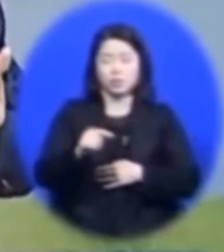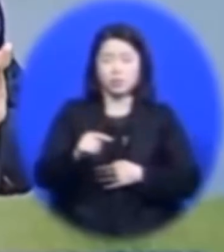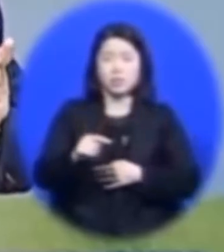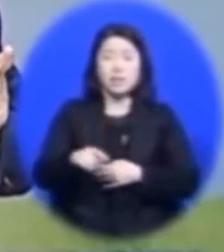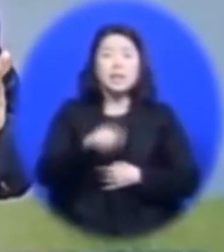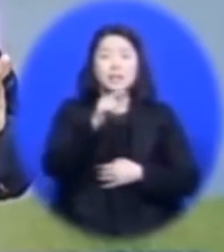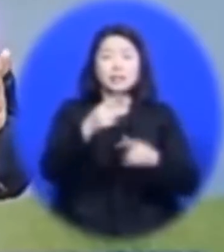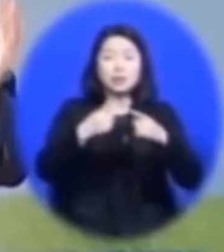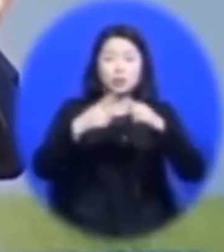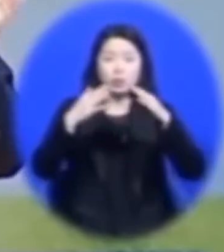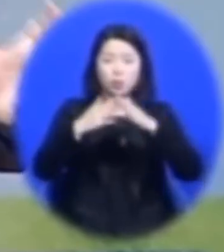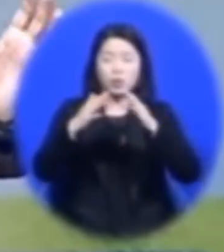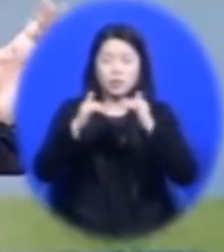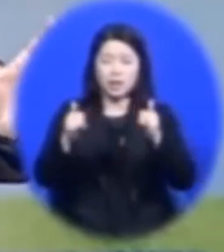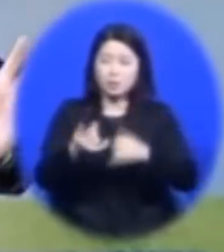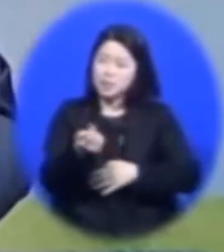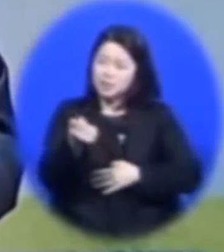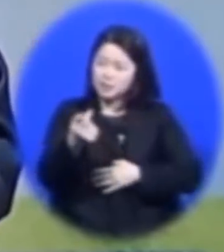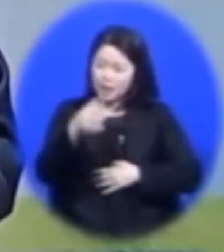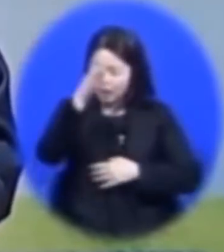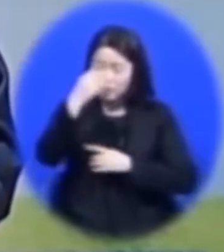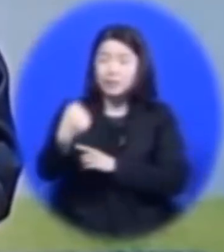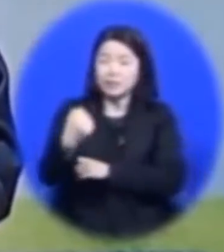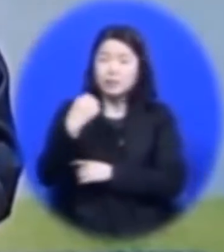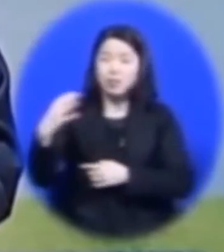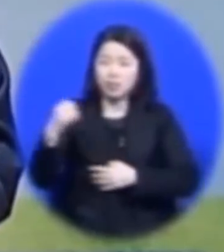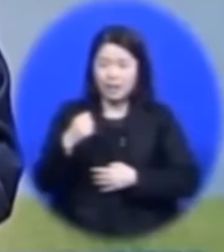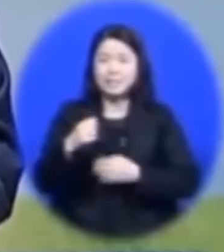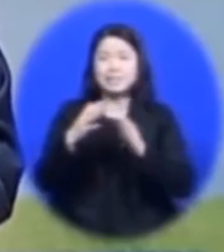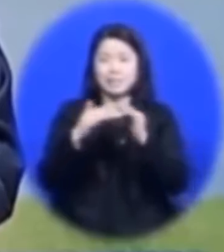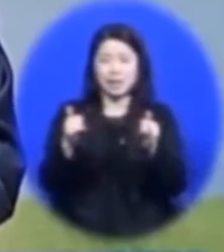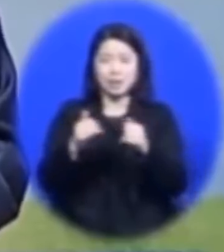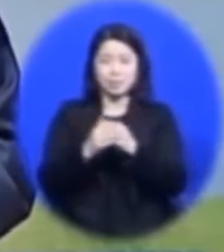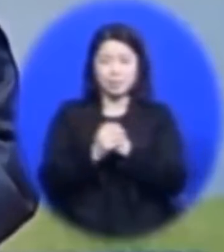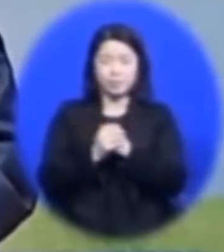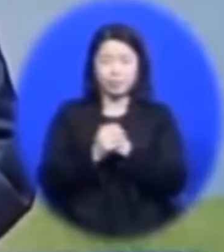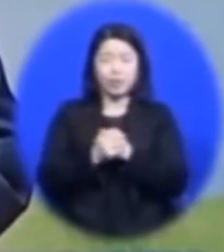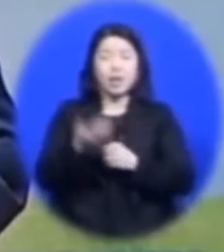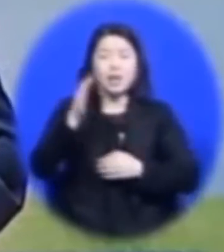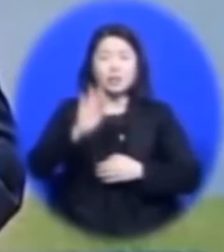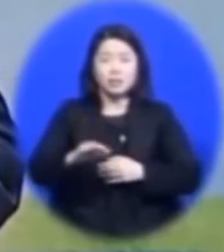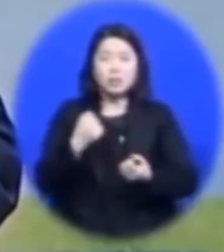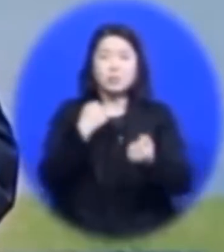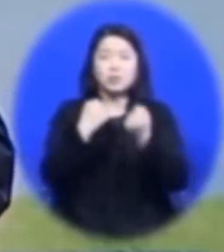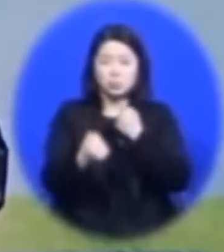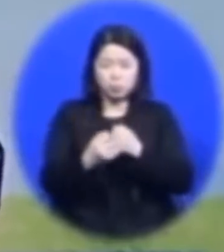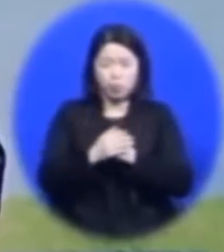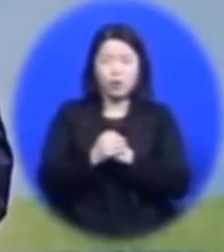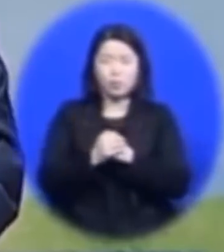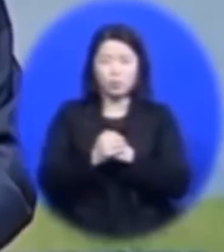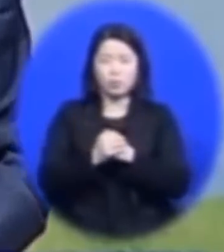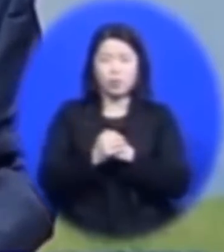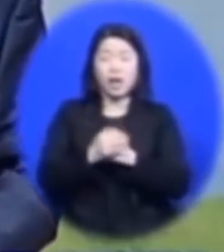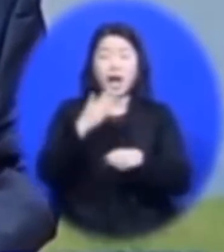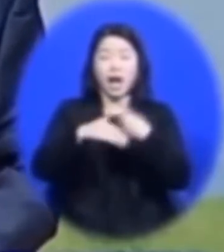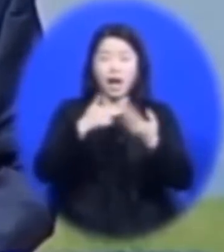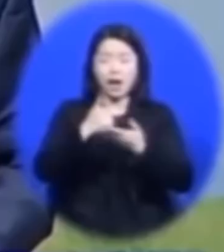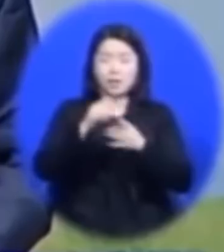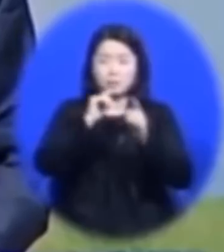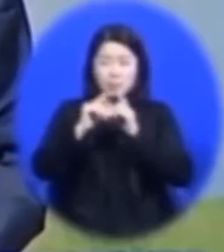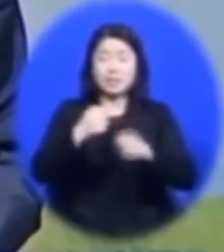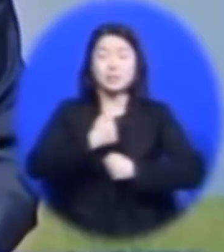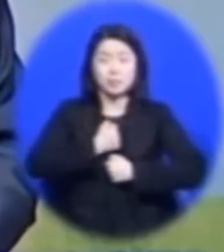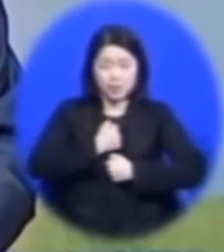교인들은 아주 작은 능력을 가진 교인들이 얻습니다 그런데도 하나님의 말씀을